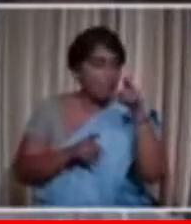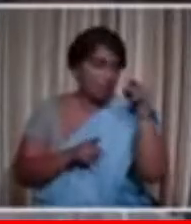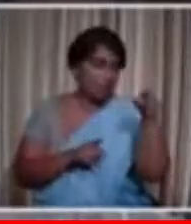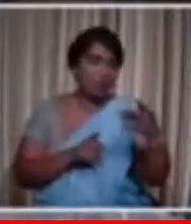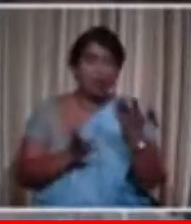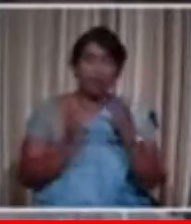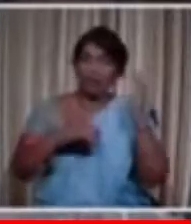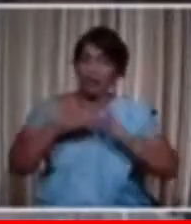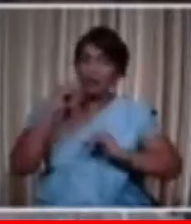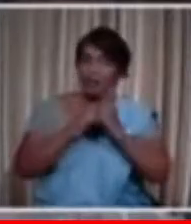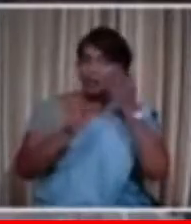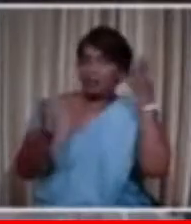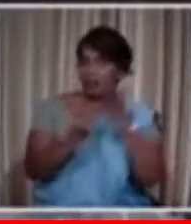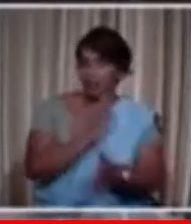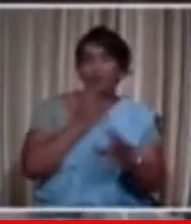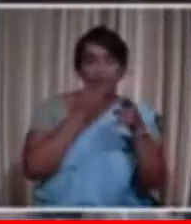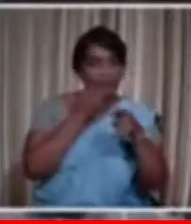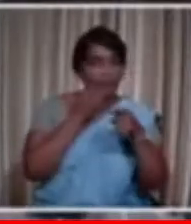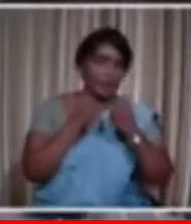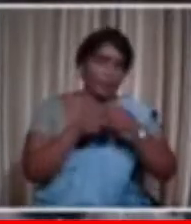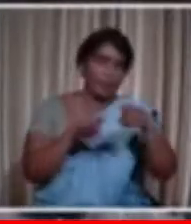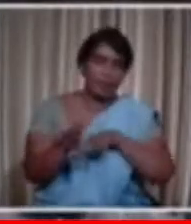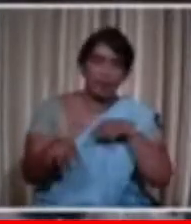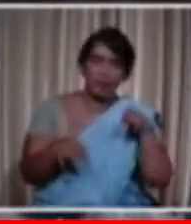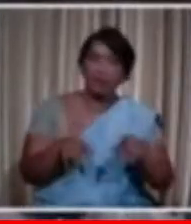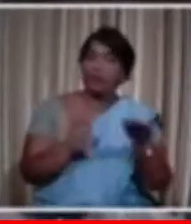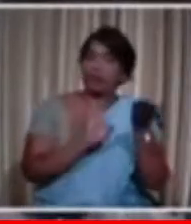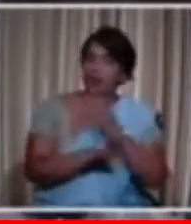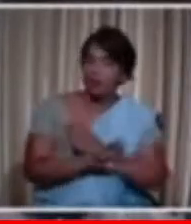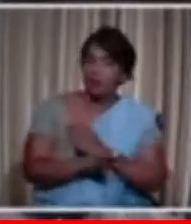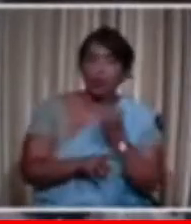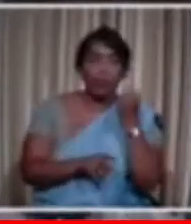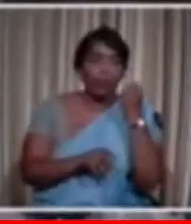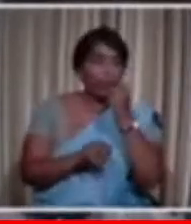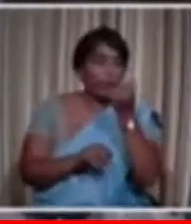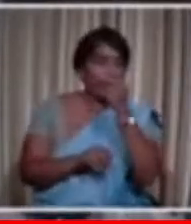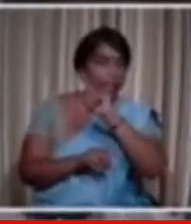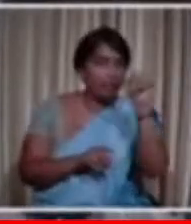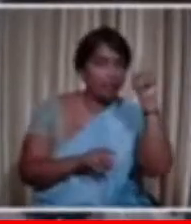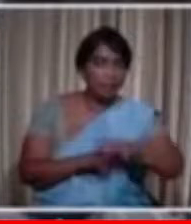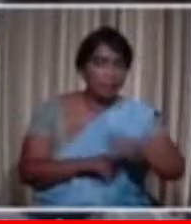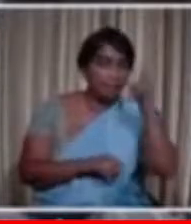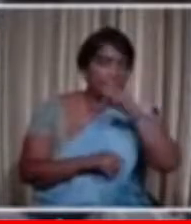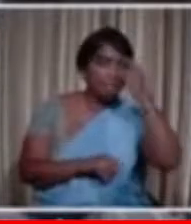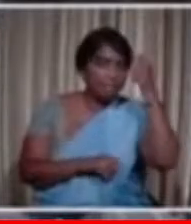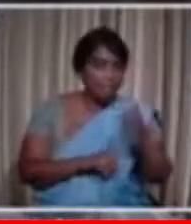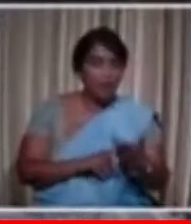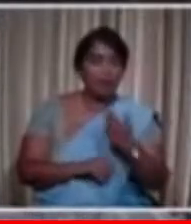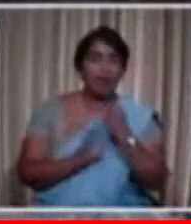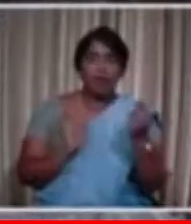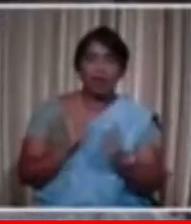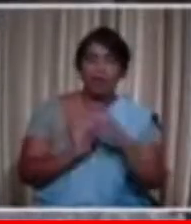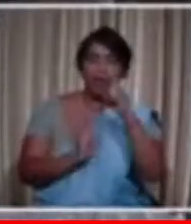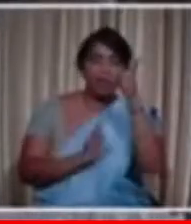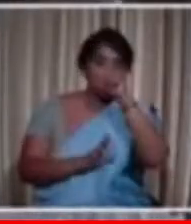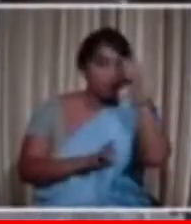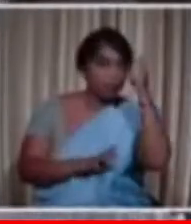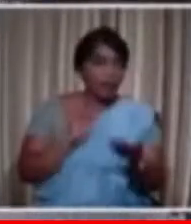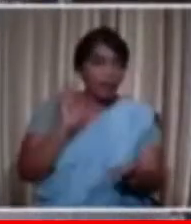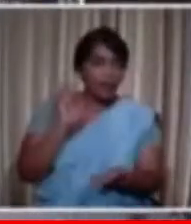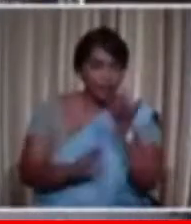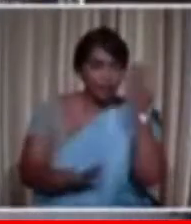ගත්ත ක්‍රියාමාර්ගයක් නිසා තමයි මේක සිද්ධ වුනේ එදා රුපියල් 10000කින් වැටුප් වැඩි කරා රුපියල් ලක්ෂයකින් වැටුප් වැඩි